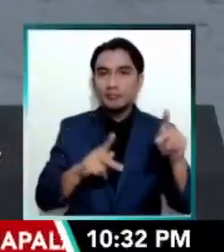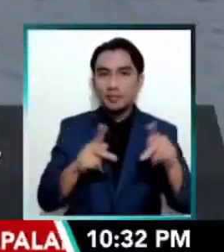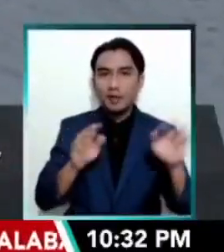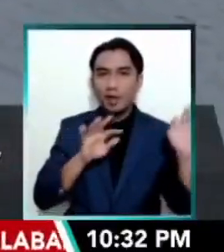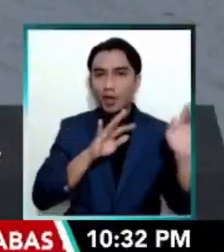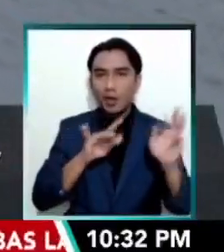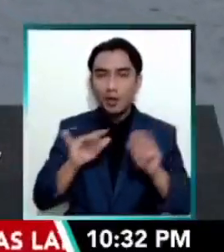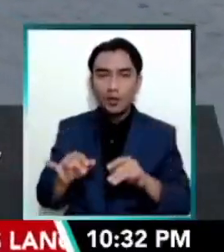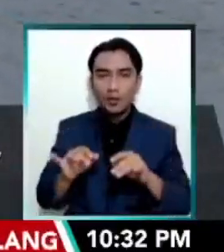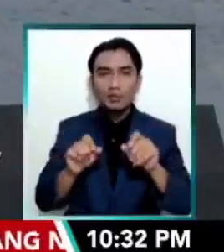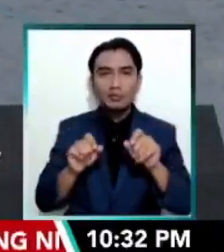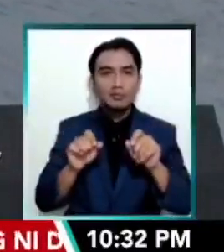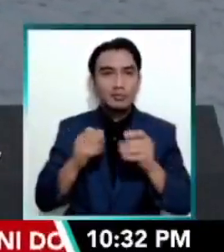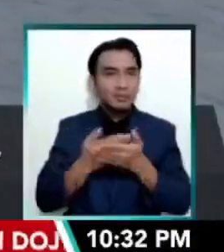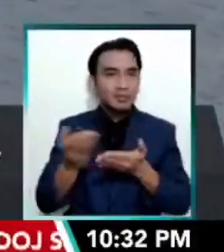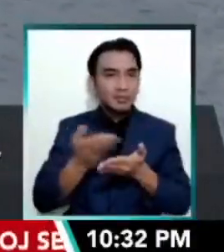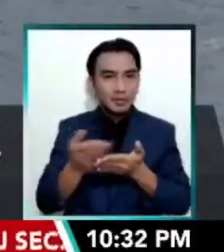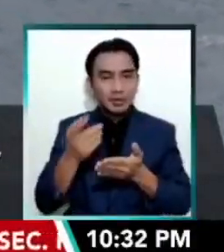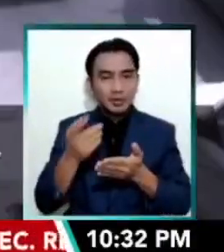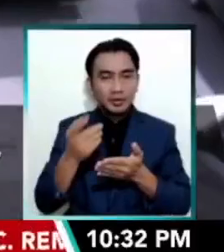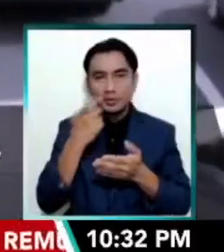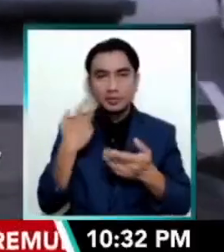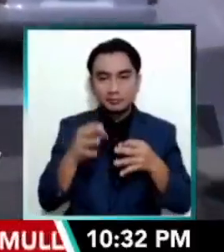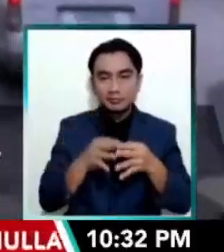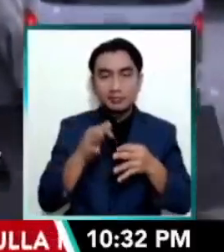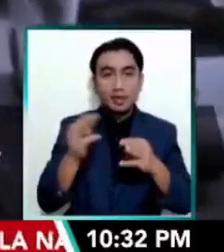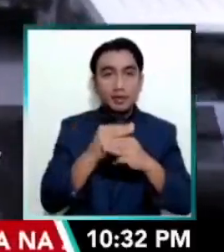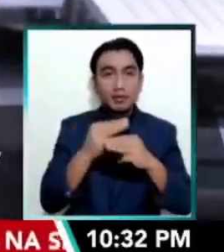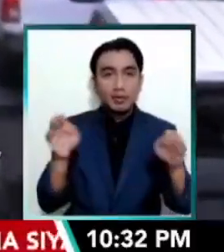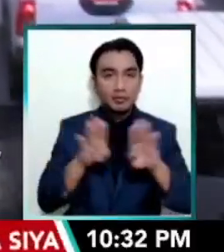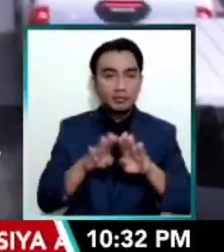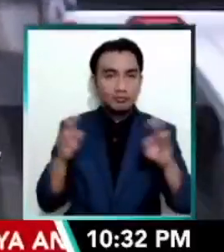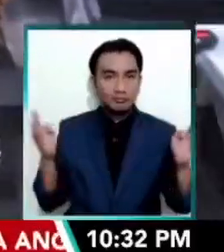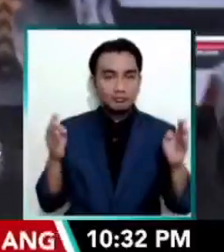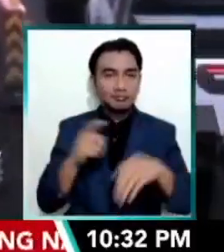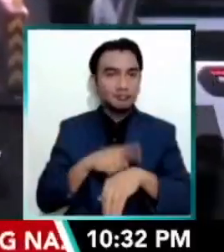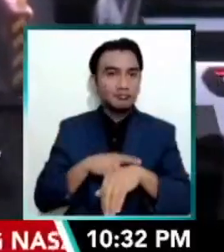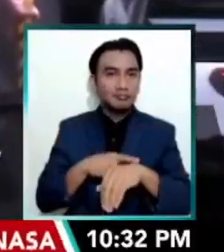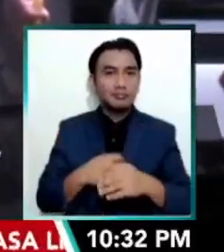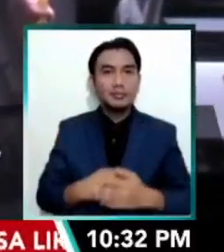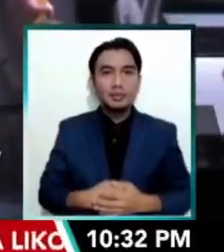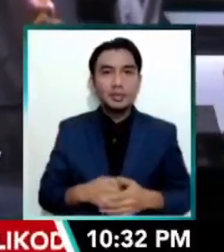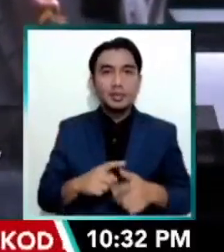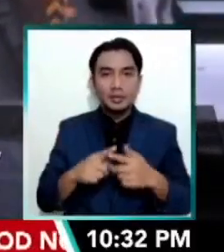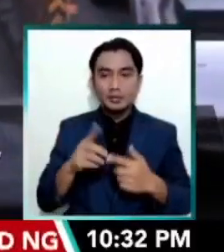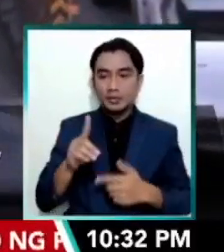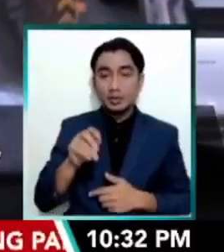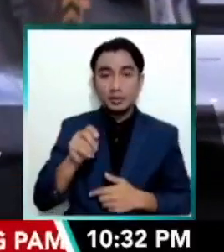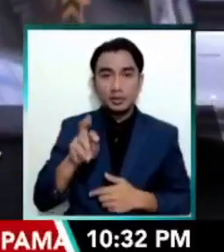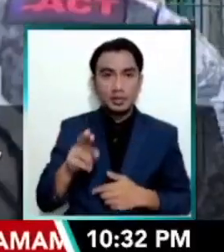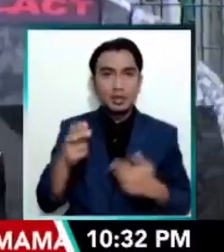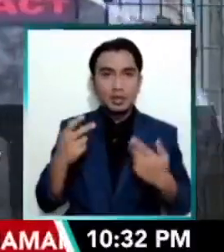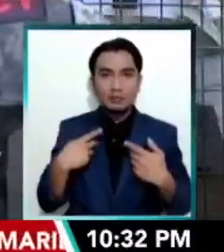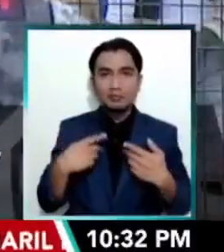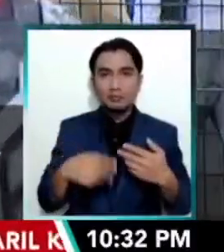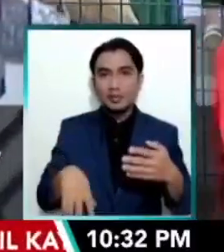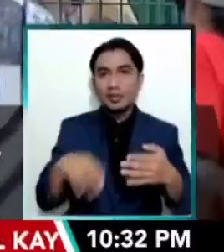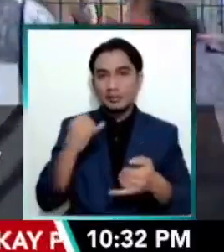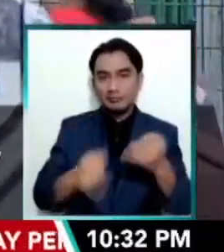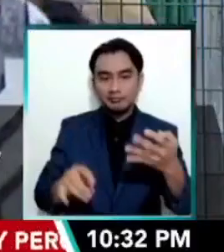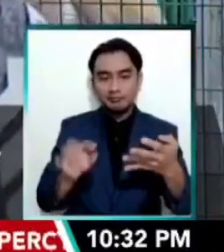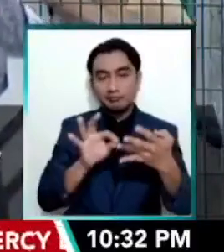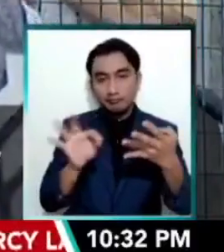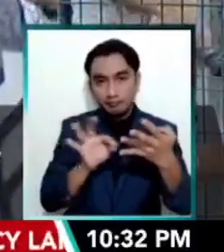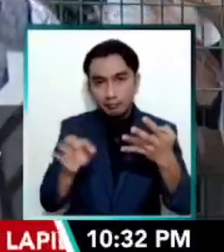extended din ang mall hours. Pero sabi ng DOTR, iyan na ang huling dalawang linggo ng libreng sakay sa EDSA Bus